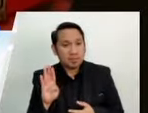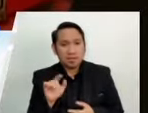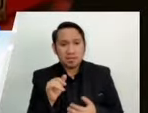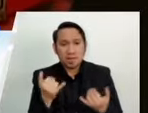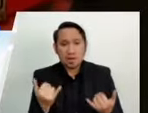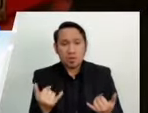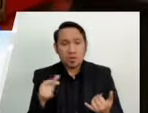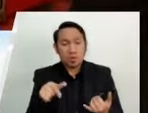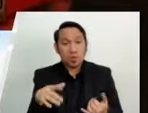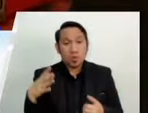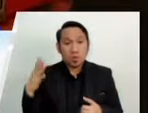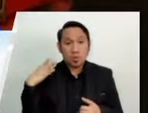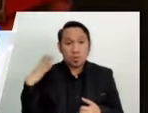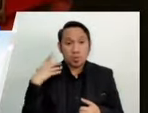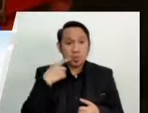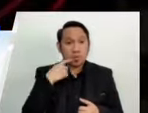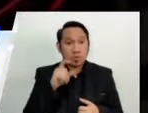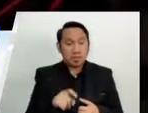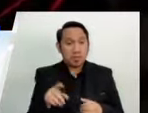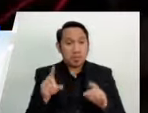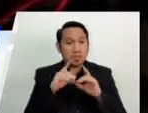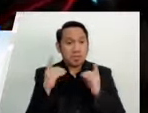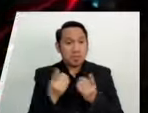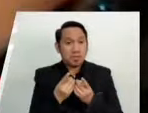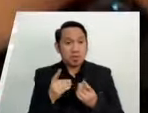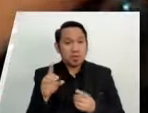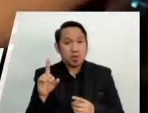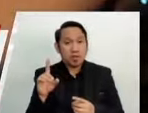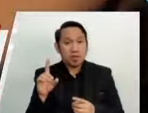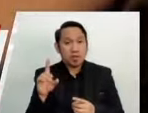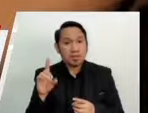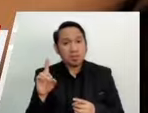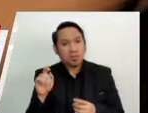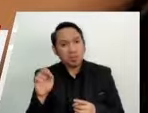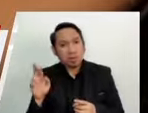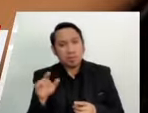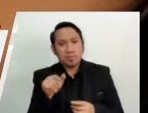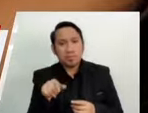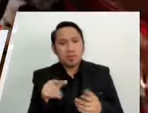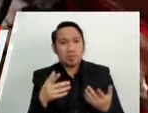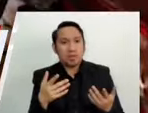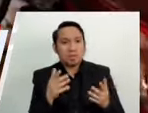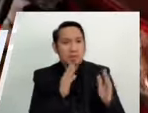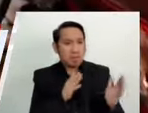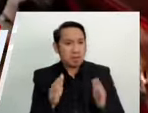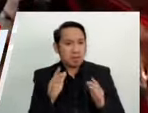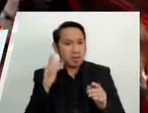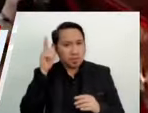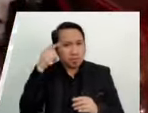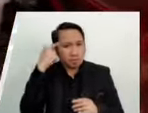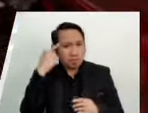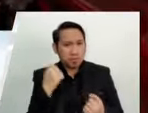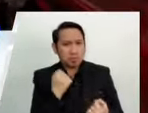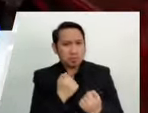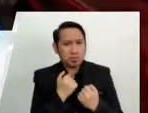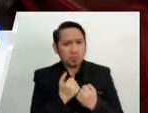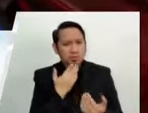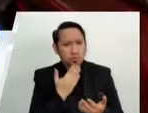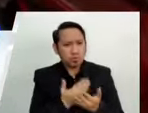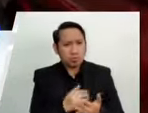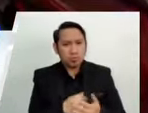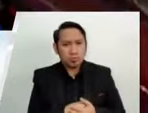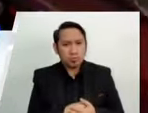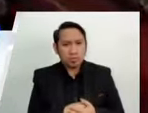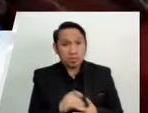Department of Transportation na ipamahagi ito. Maganda po yung mga plano ng gobyerno na yun para sa amin. Kasi pagka taas ng taas,